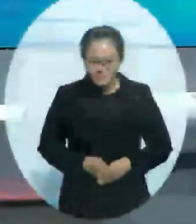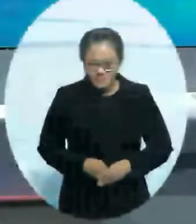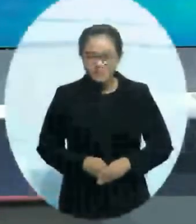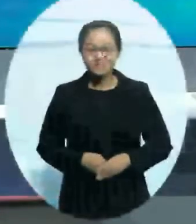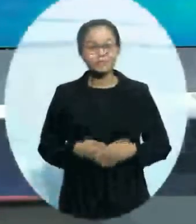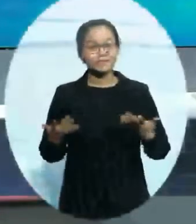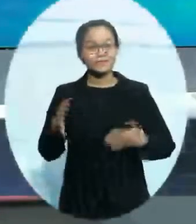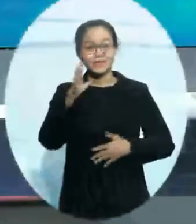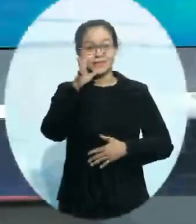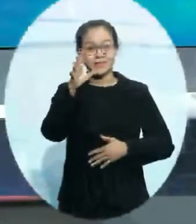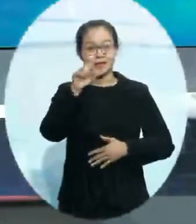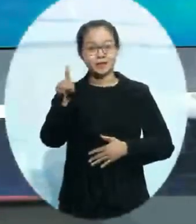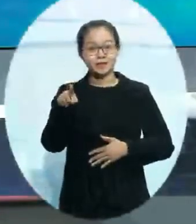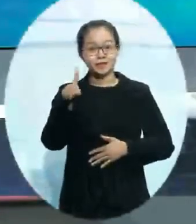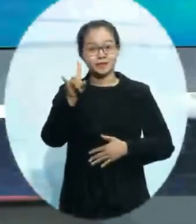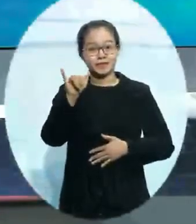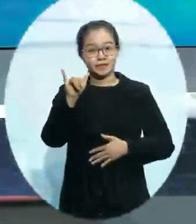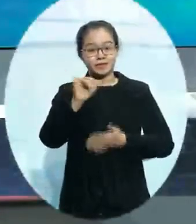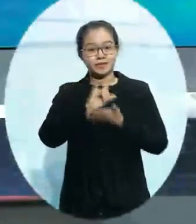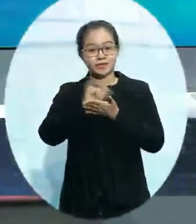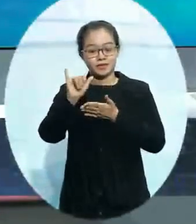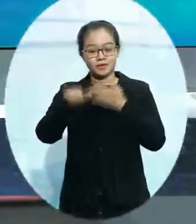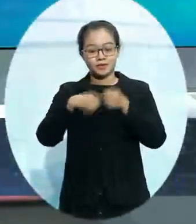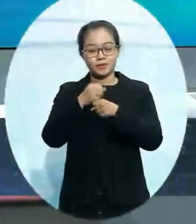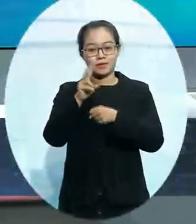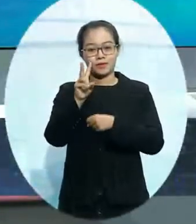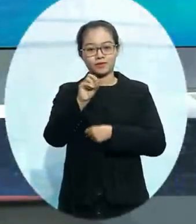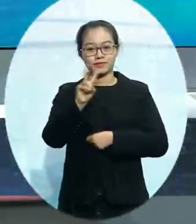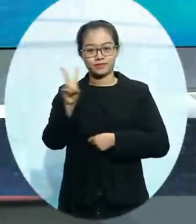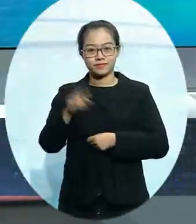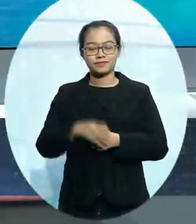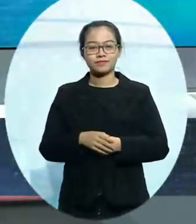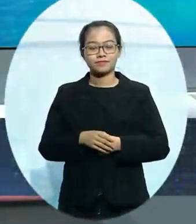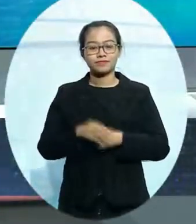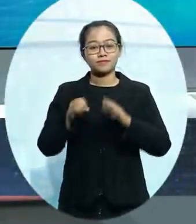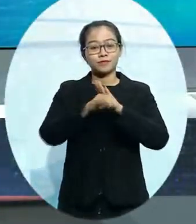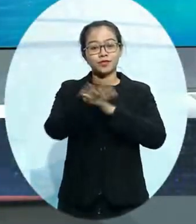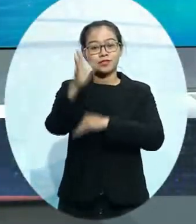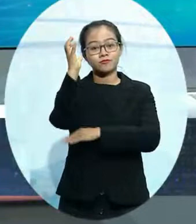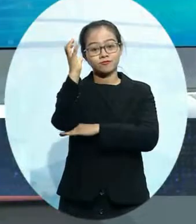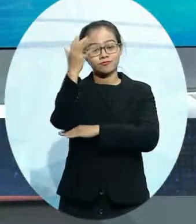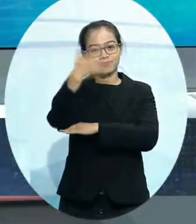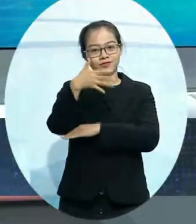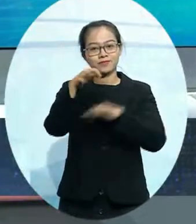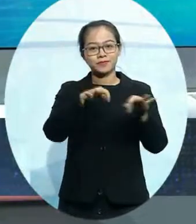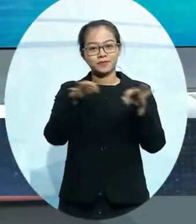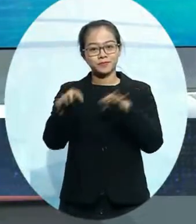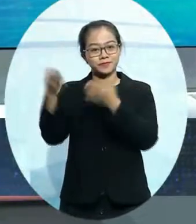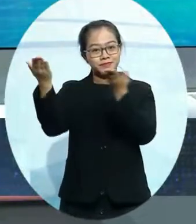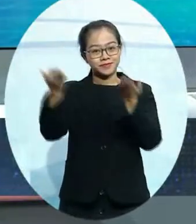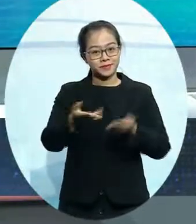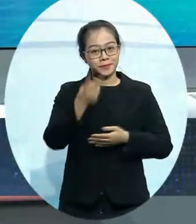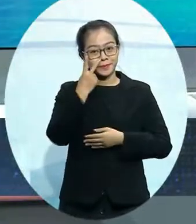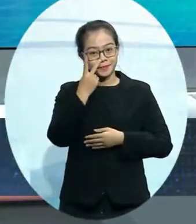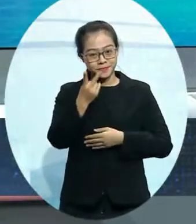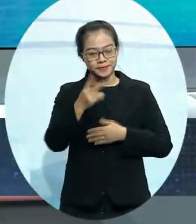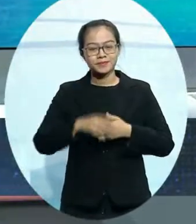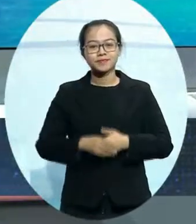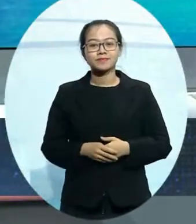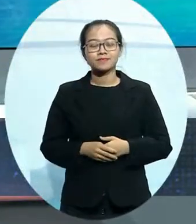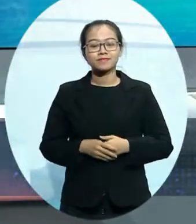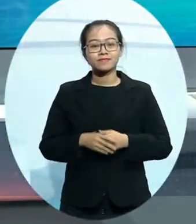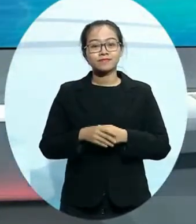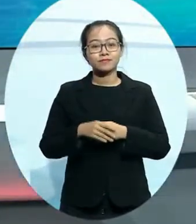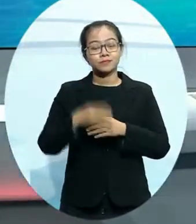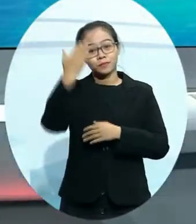chào quý vị. Hôm nay thứ Năm, ngày 16 tháng 6, 2022, mời quý vị theo dõi bản tin buổi trưa của Đài Truyền hình Thành phố Hồ Chí Minh. Phần đầu bản tin